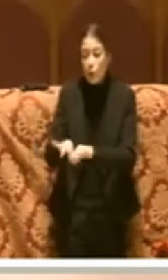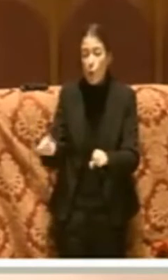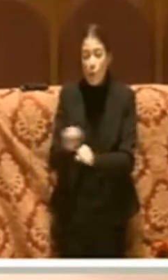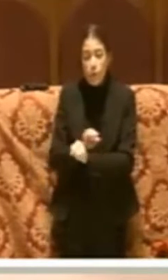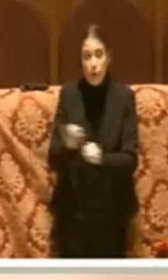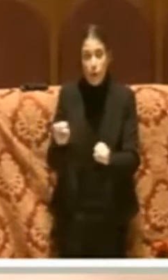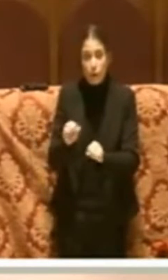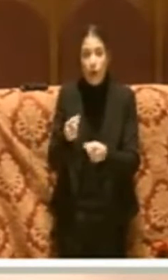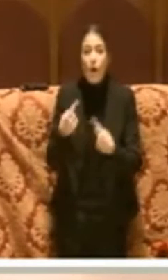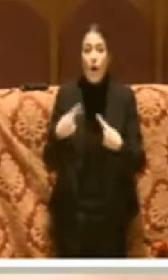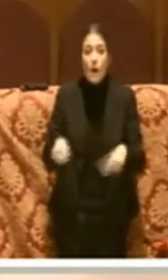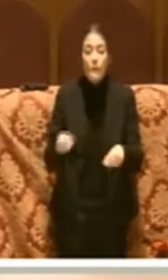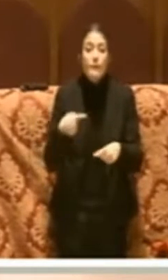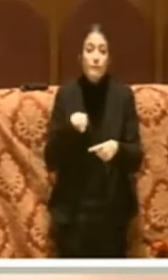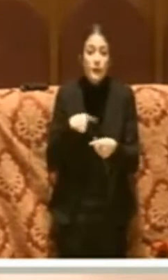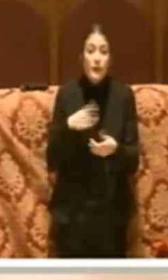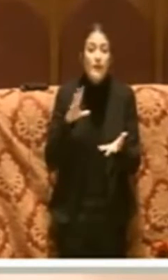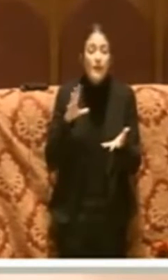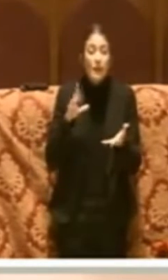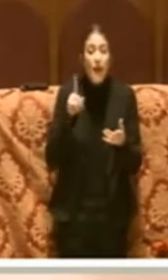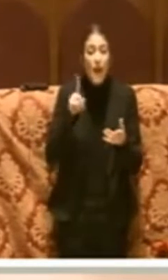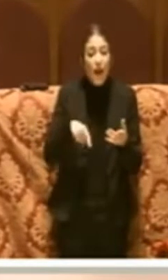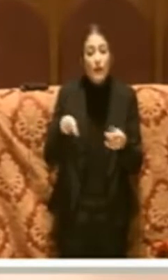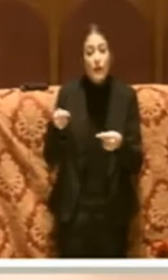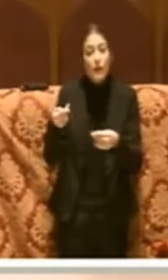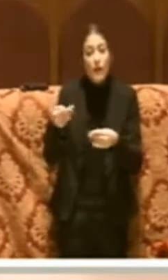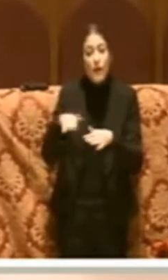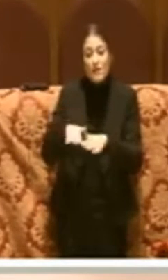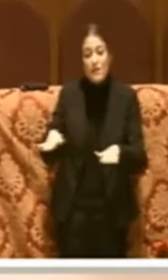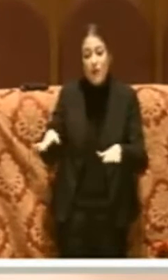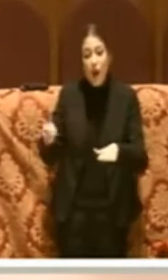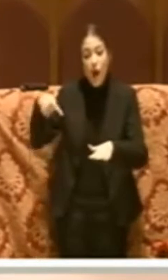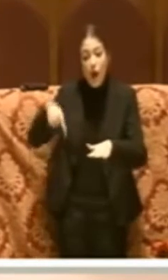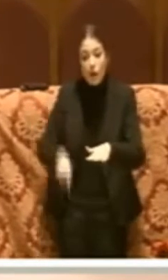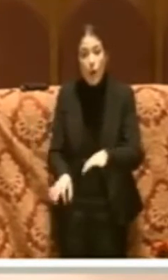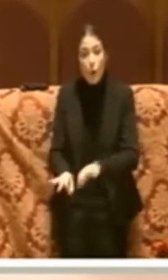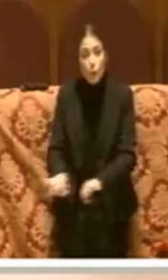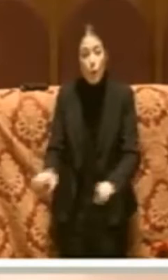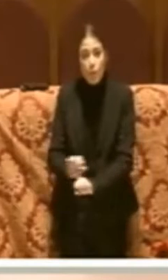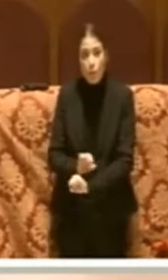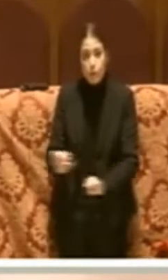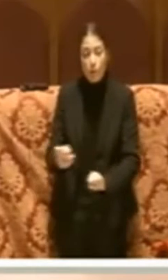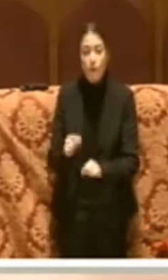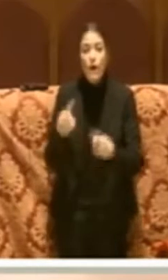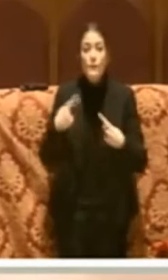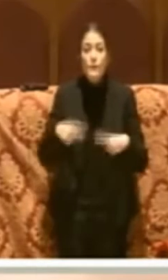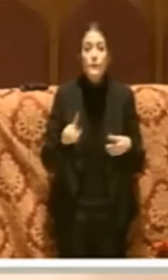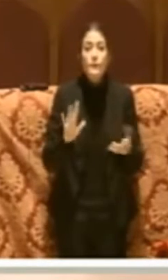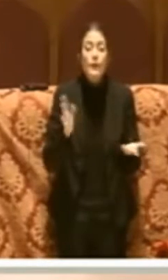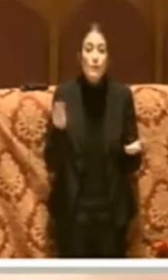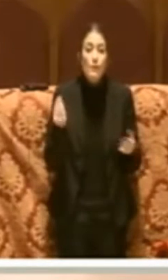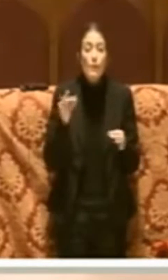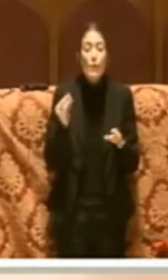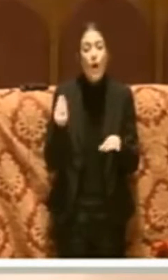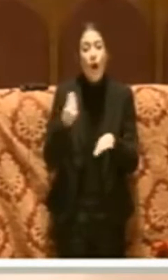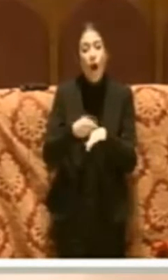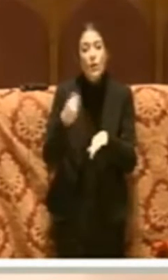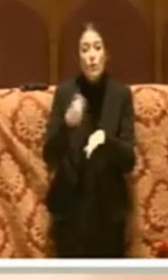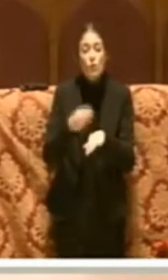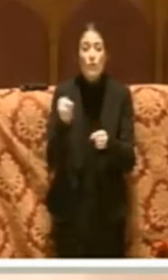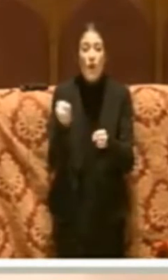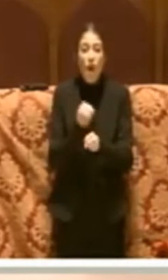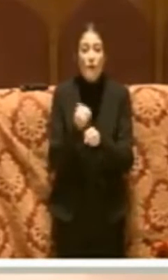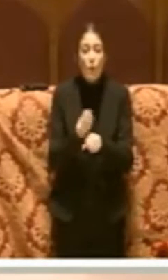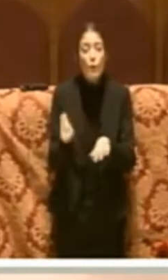e sono scoppiati tubi anche nel sottofondo stradale quindi a questi si aggiungono altri lavori oppure